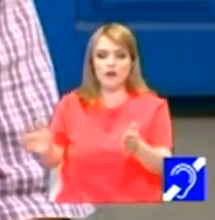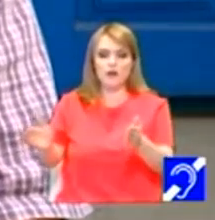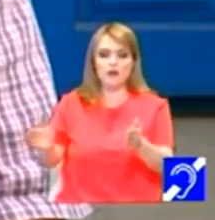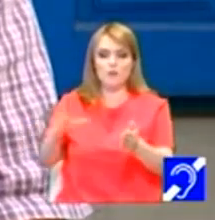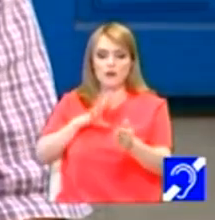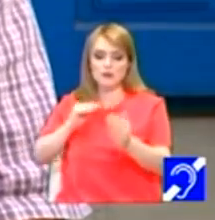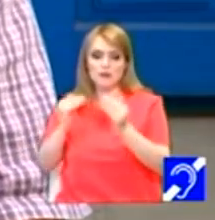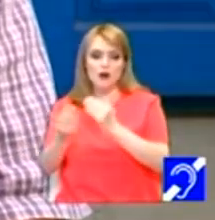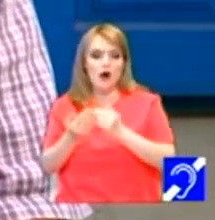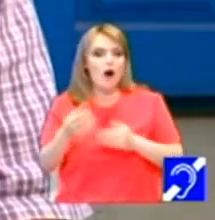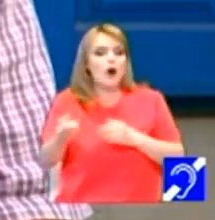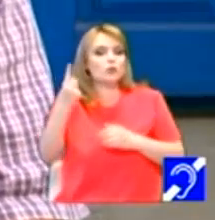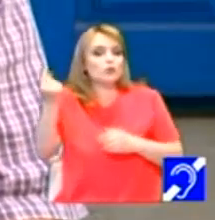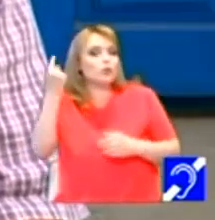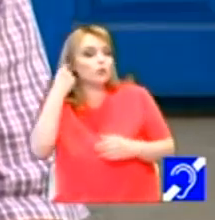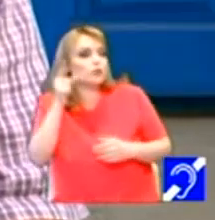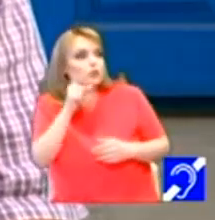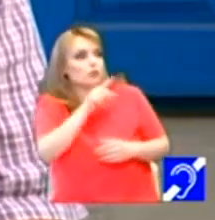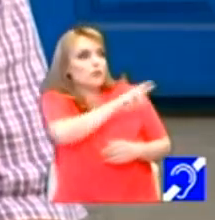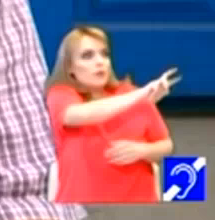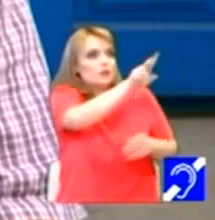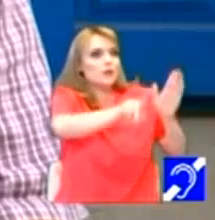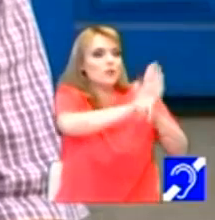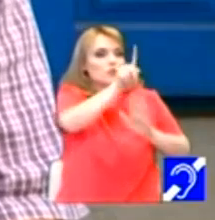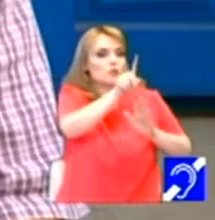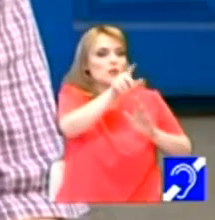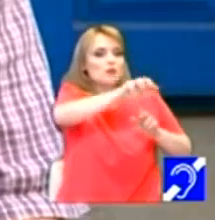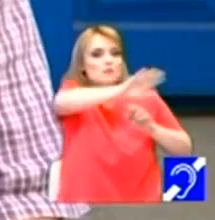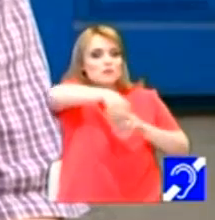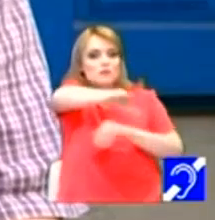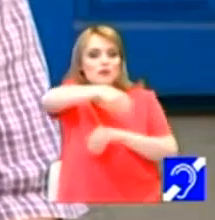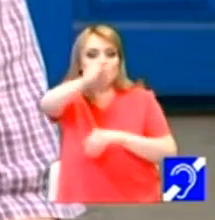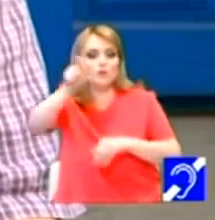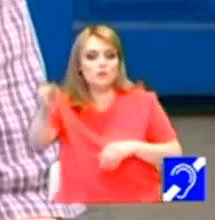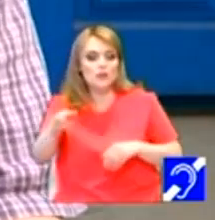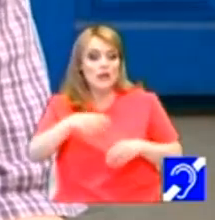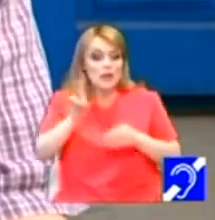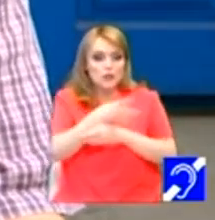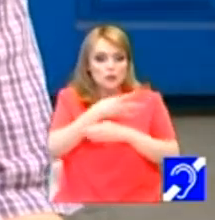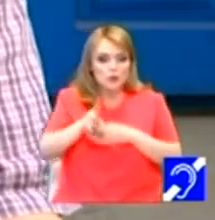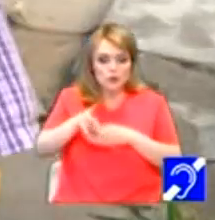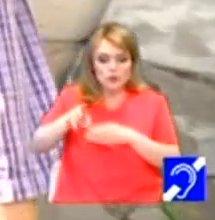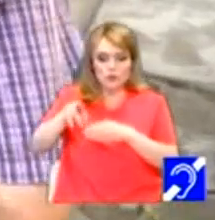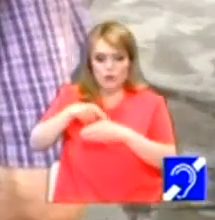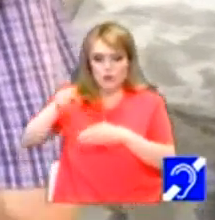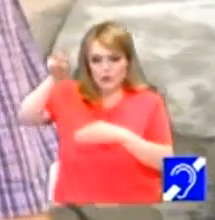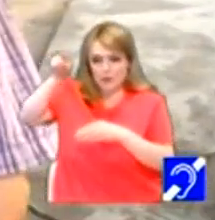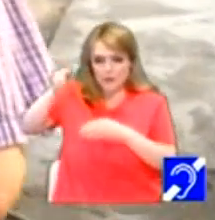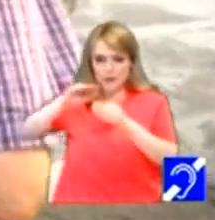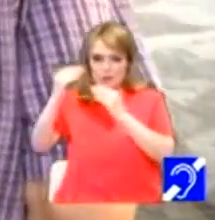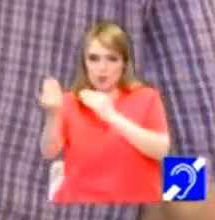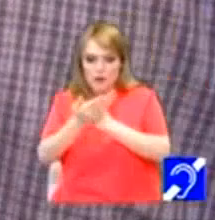că umblă și strâng tot, o leacă de greu făcusă. Și noaptea o săpat o groapă acolo.